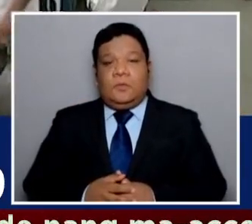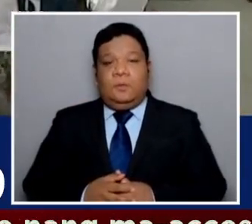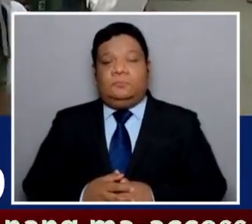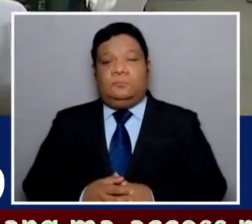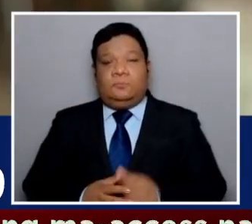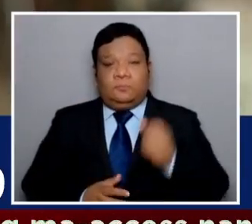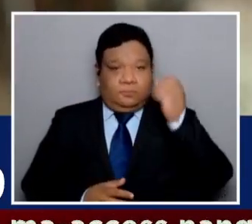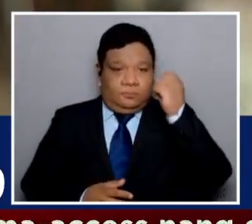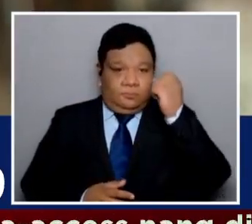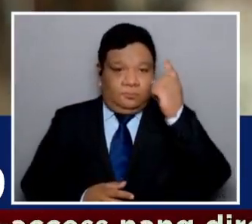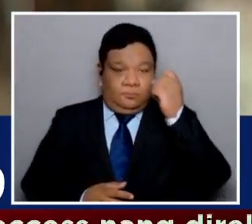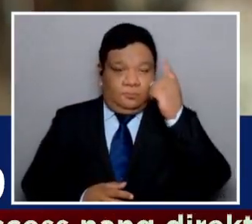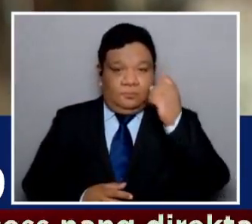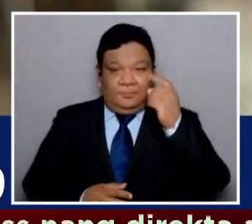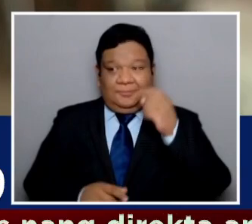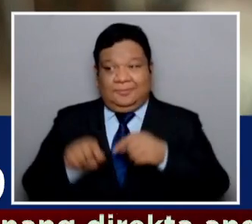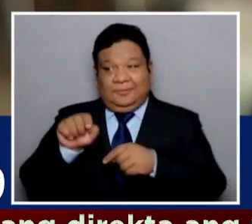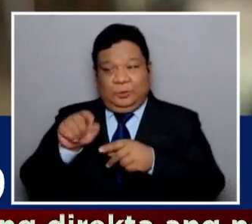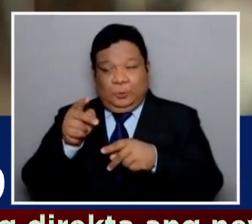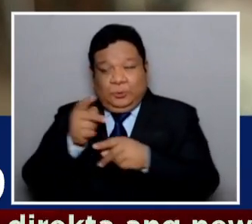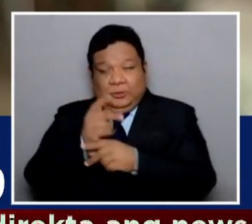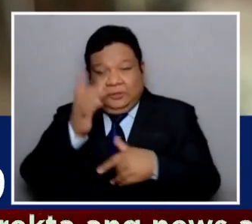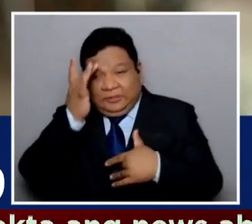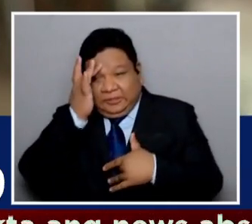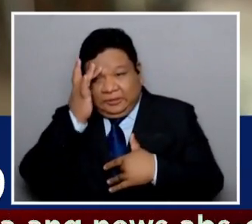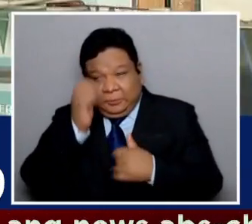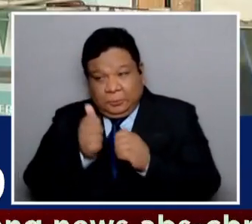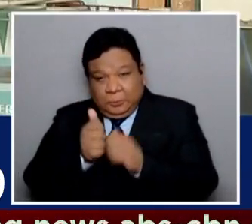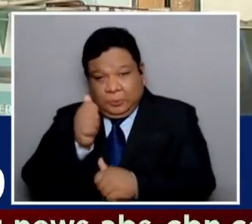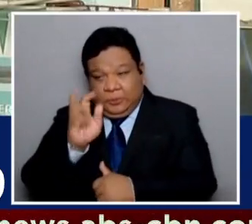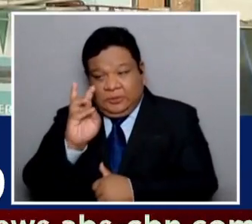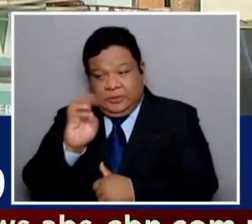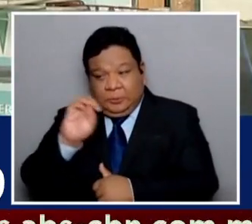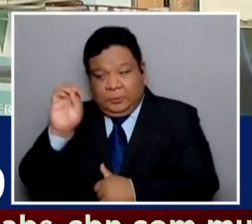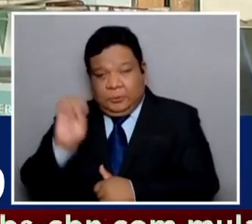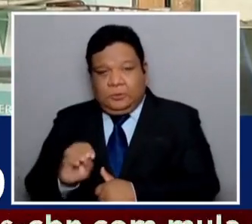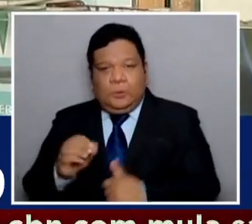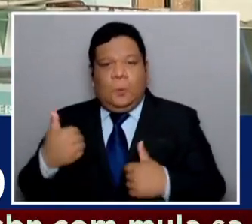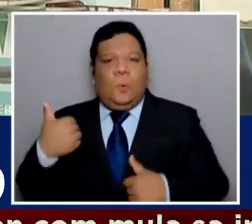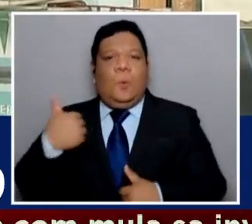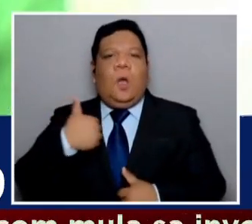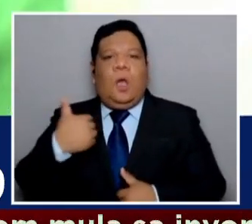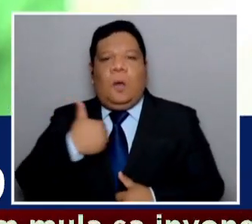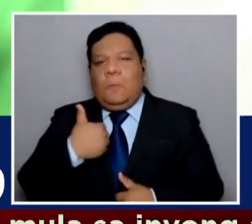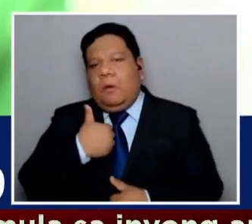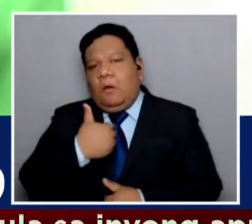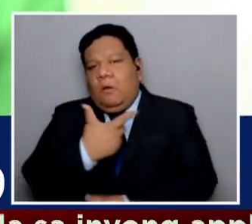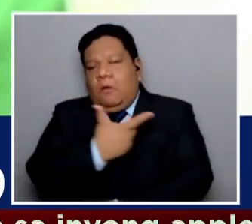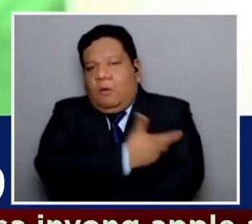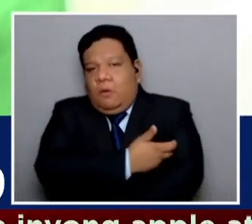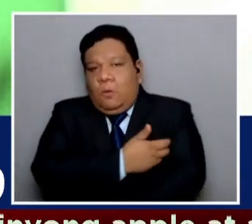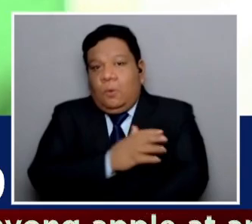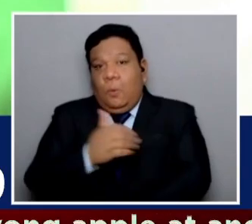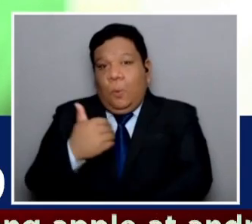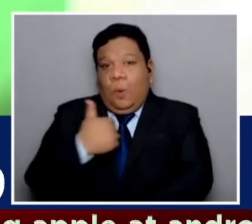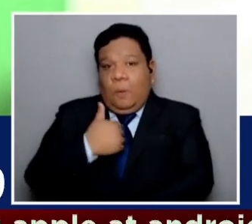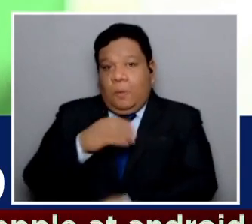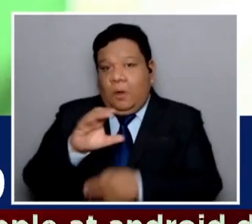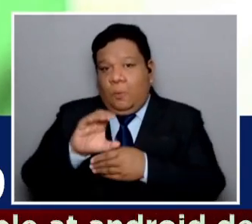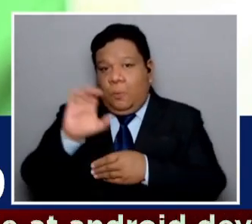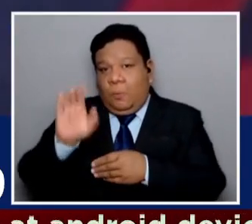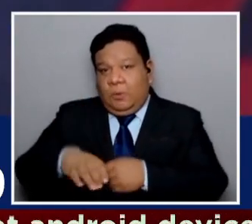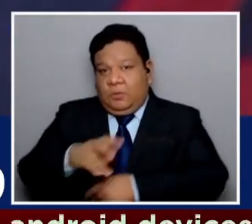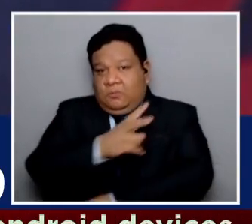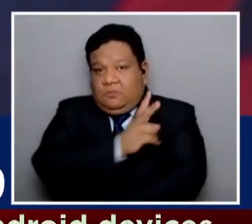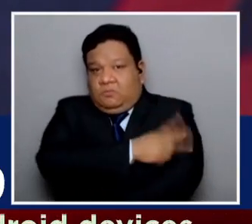na mga malulubhang kaso na ito ay mga hindi pa bakunado o hindi pa nahukumpleto ang primary series ng bakuna.